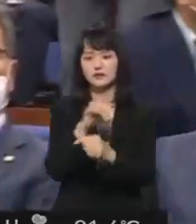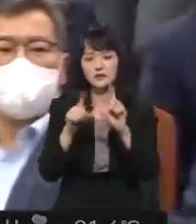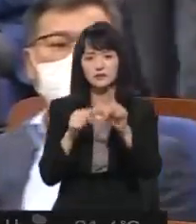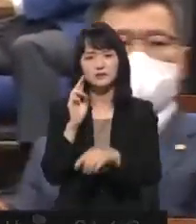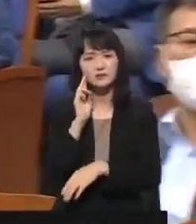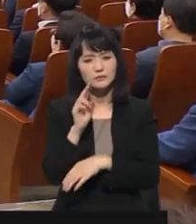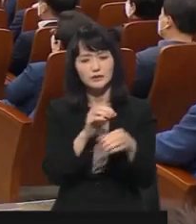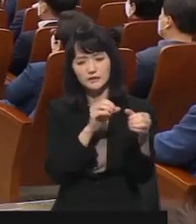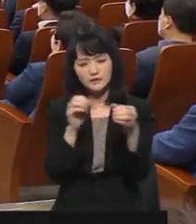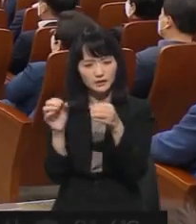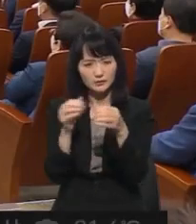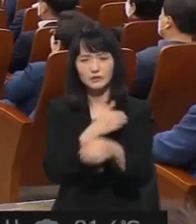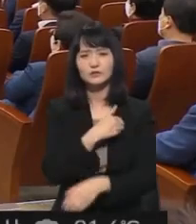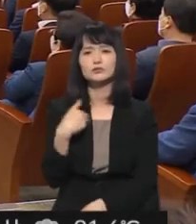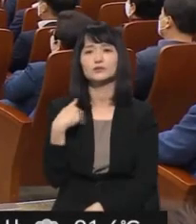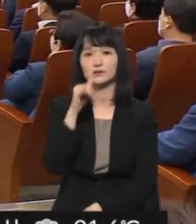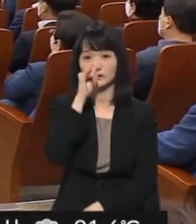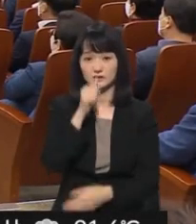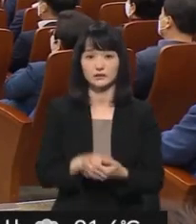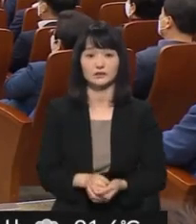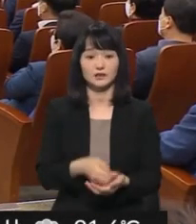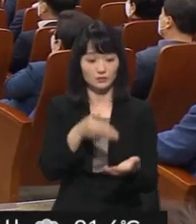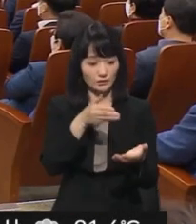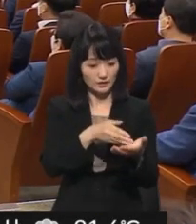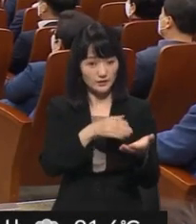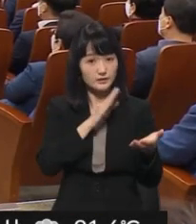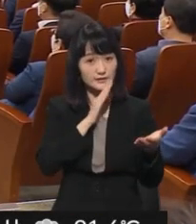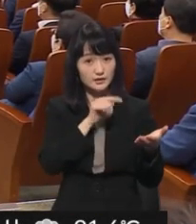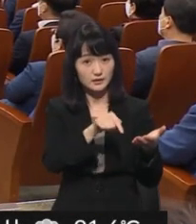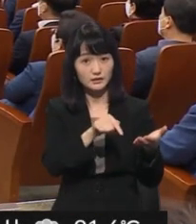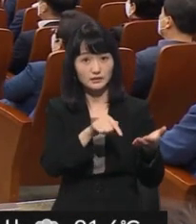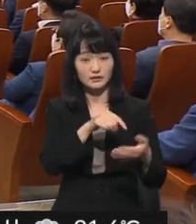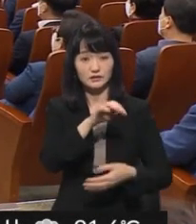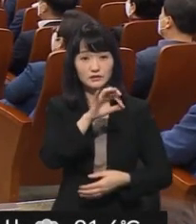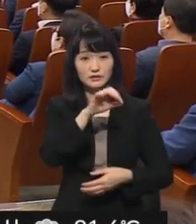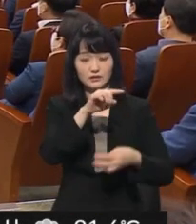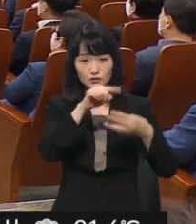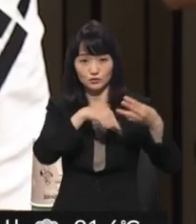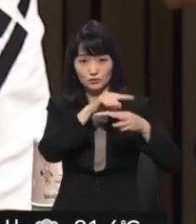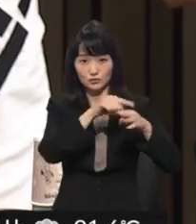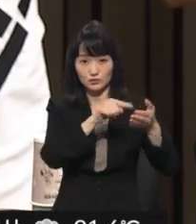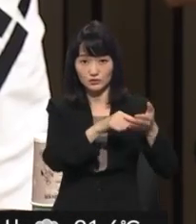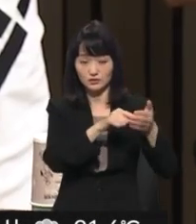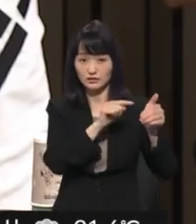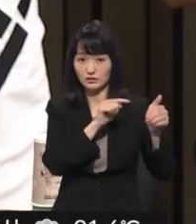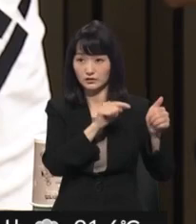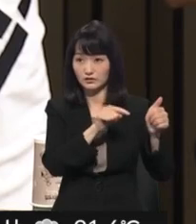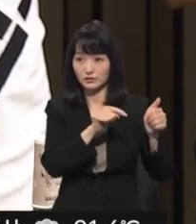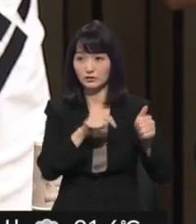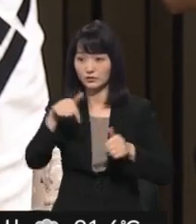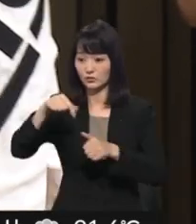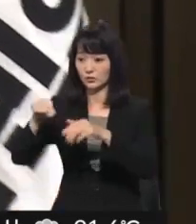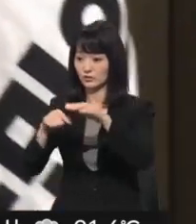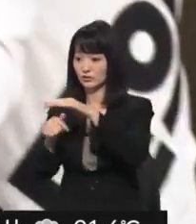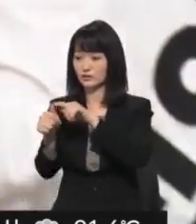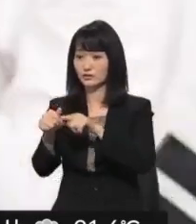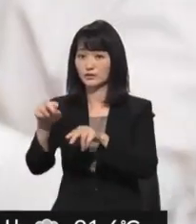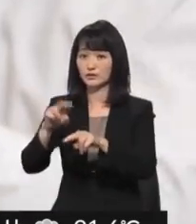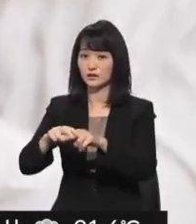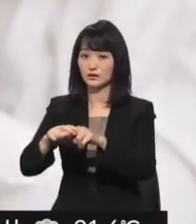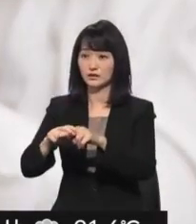보고요 근데 저 보도가 사실이 라고 했을 때 저게 윤 심히 권성동 원내대표에 자리를 그대로 어